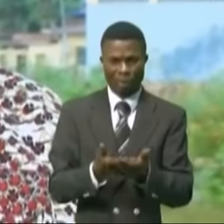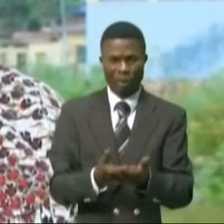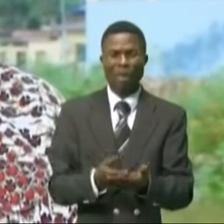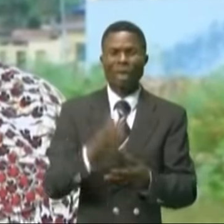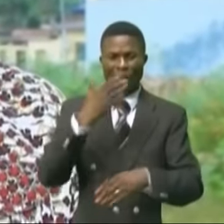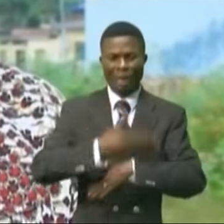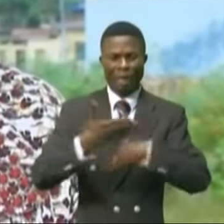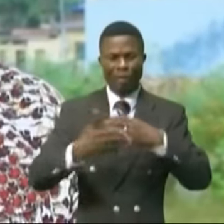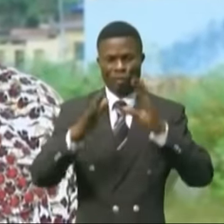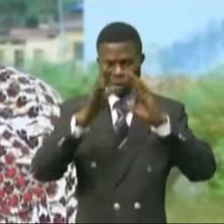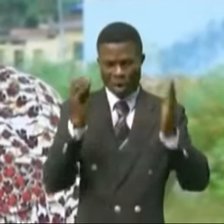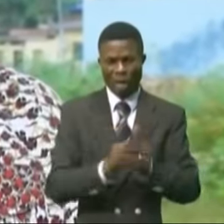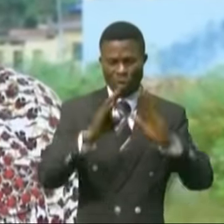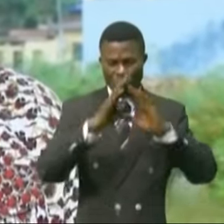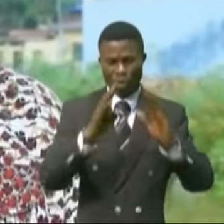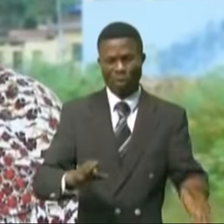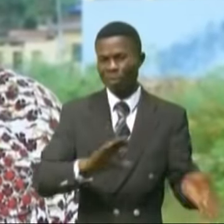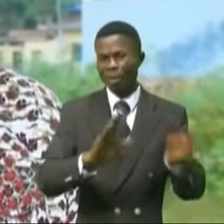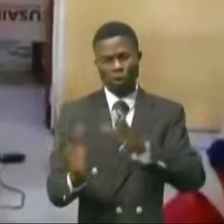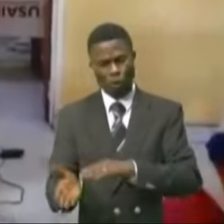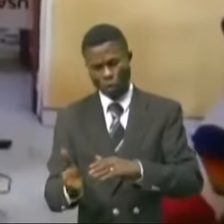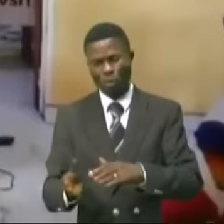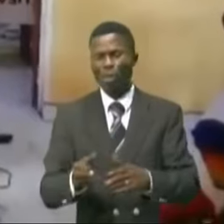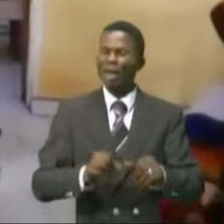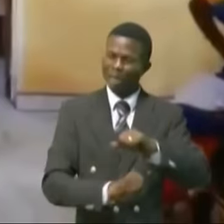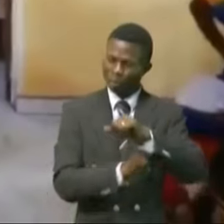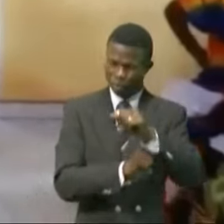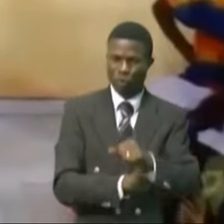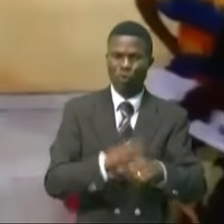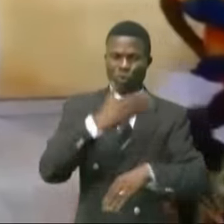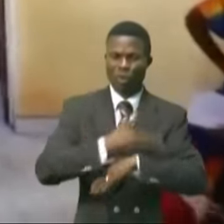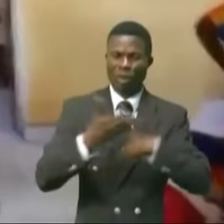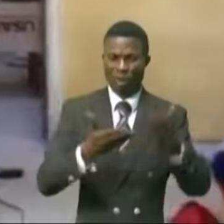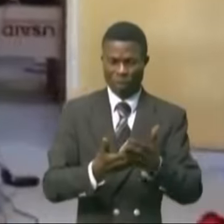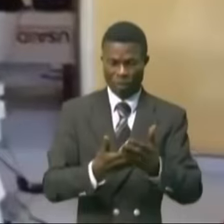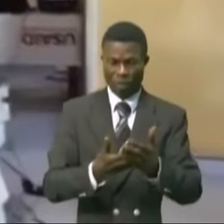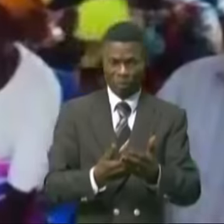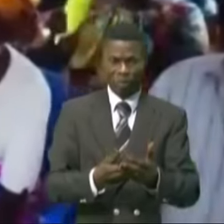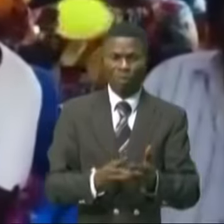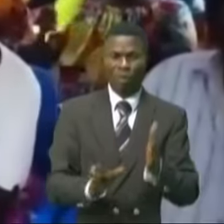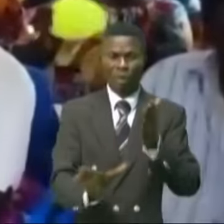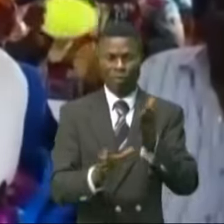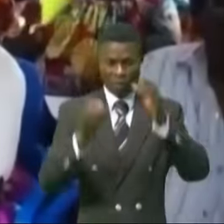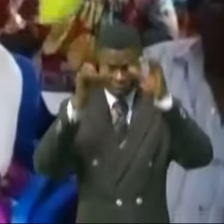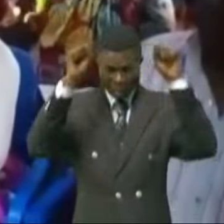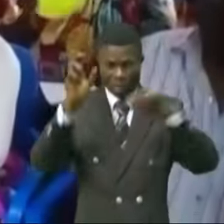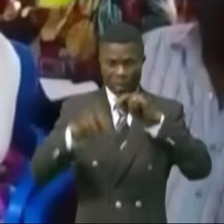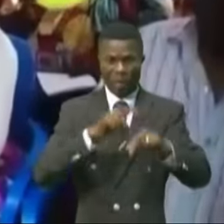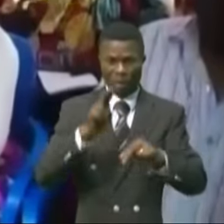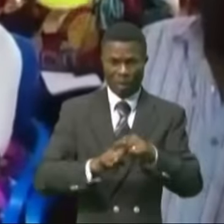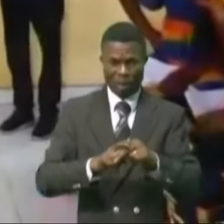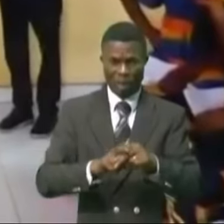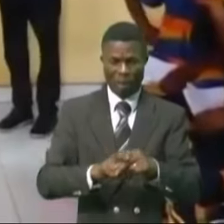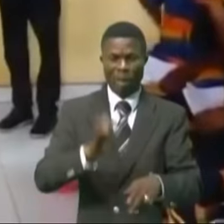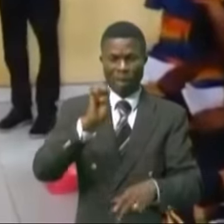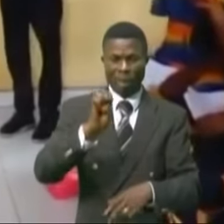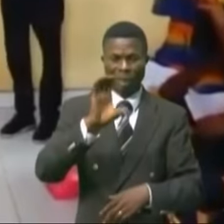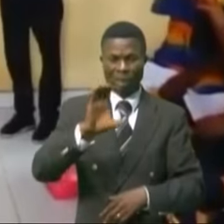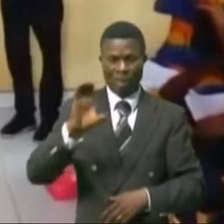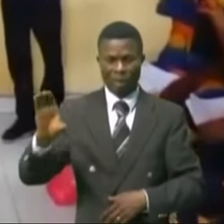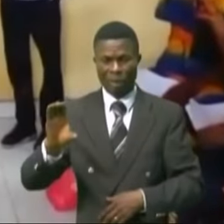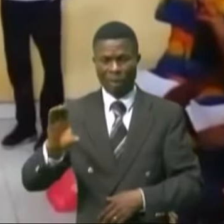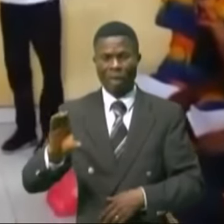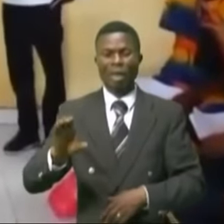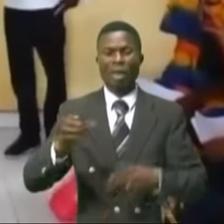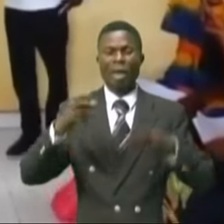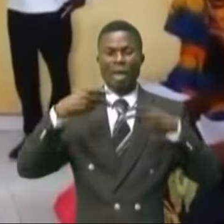reconstruire, et là, ça dépasse aussi nos moyens. Tout se passe sous l'œil vigilant du vice-président national de l'ECC, le révérend